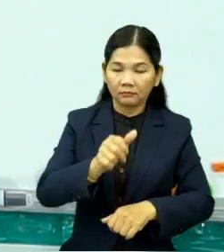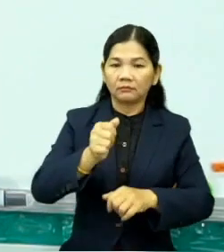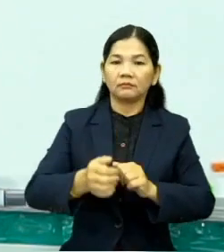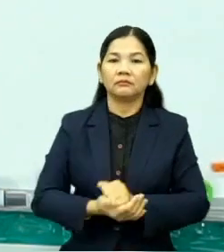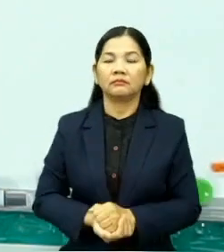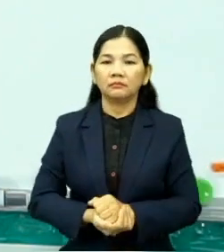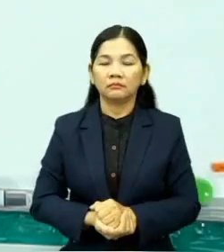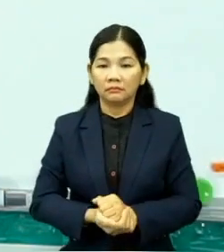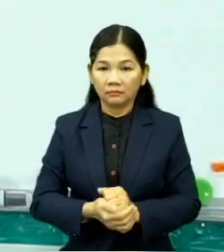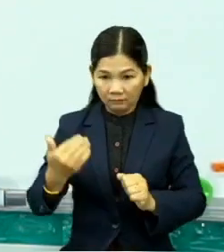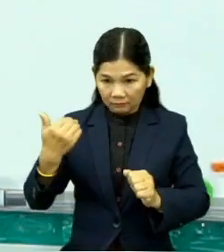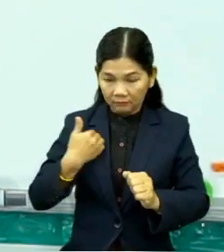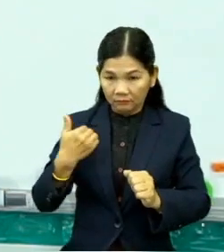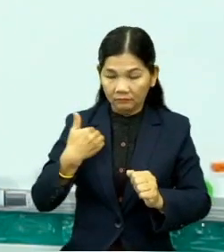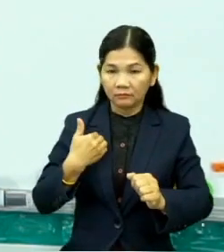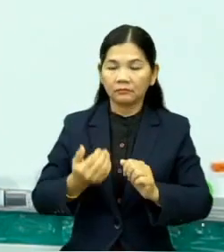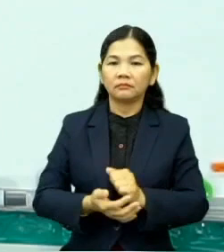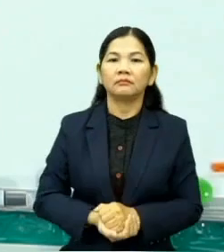ររួមមាន